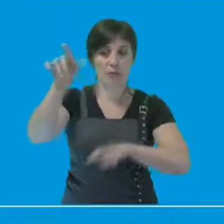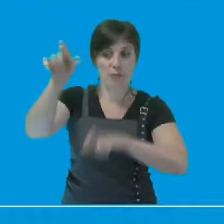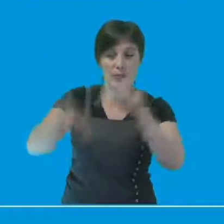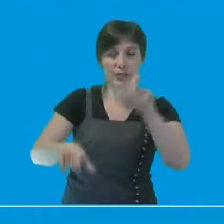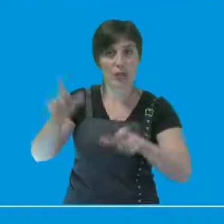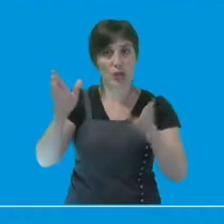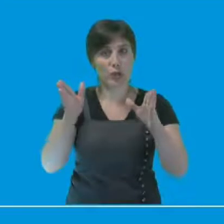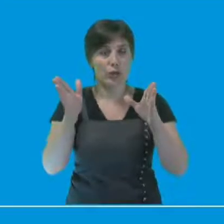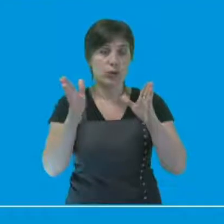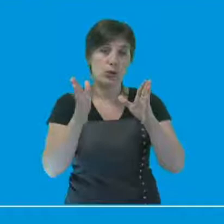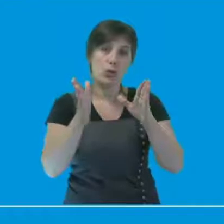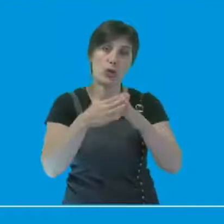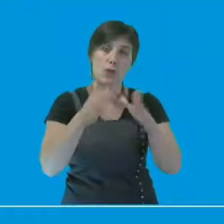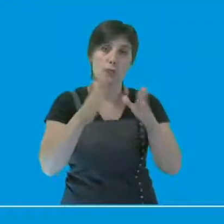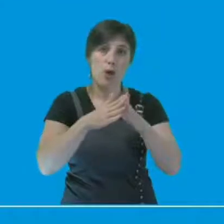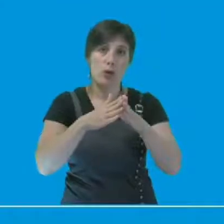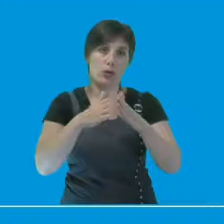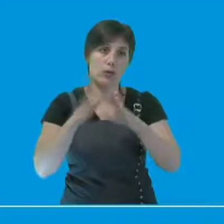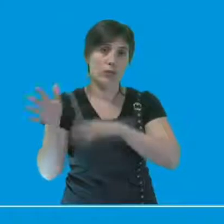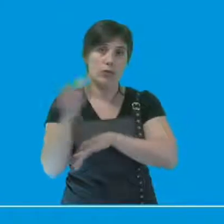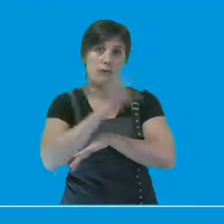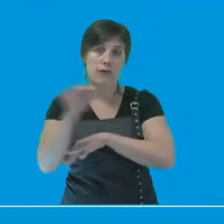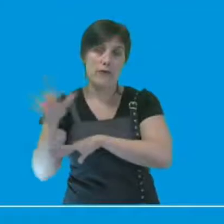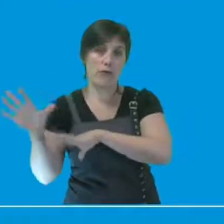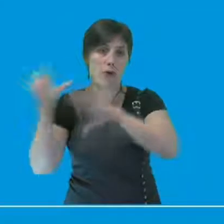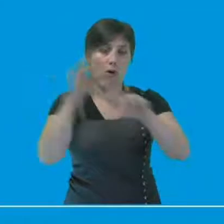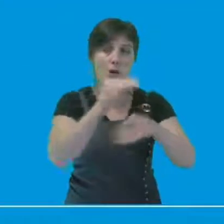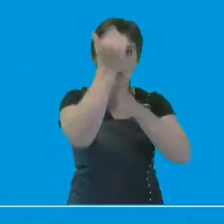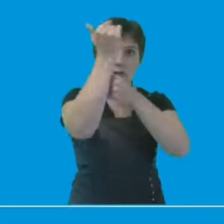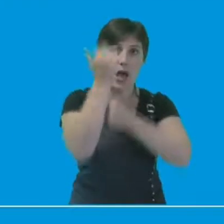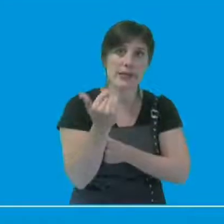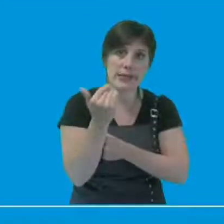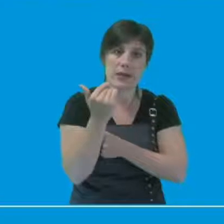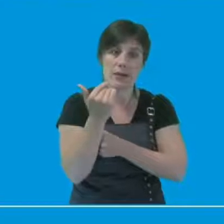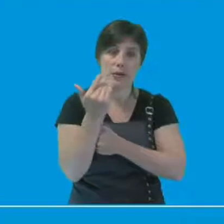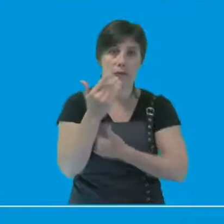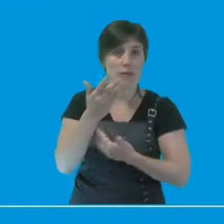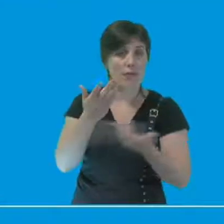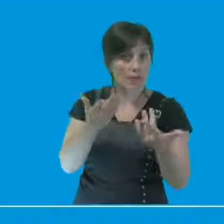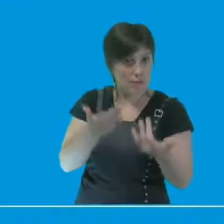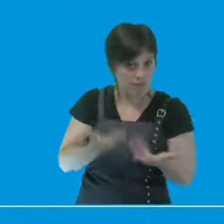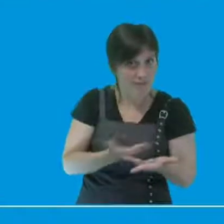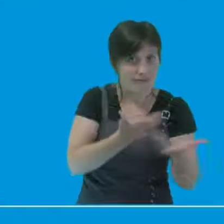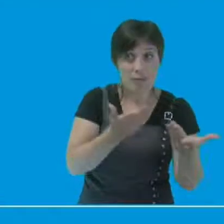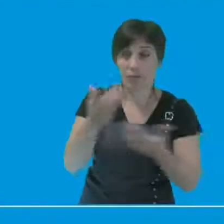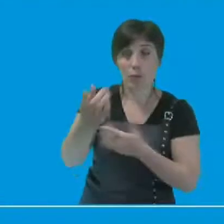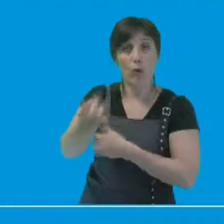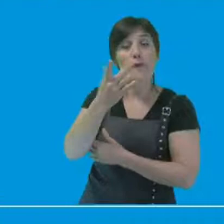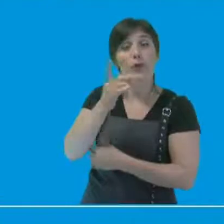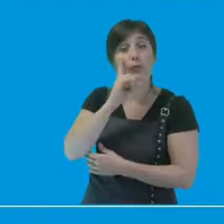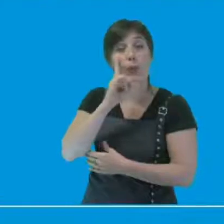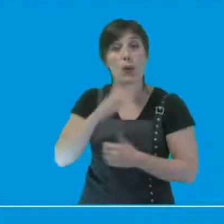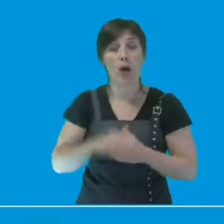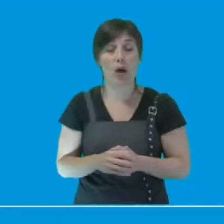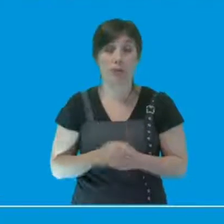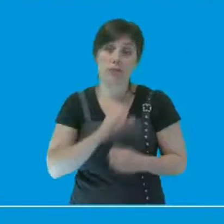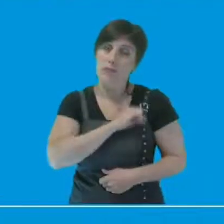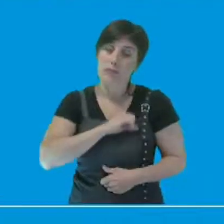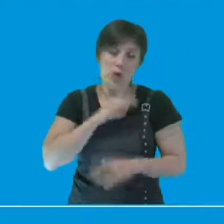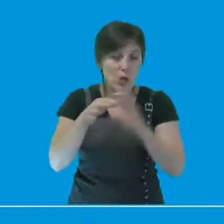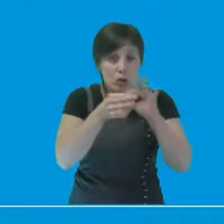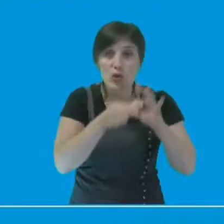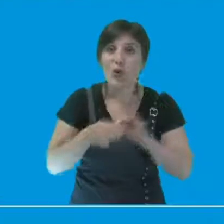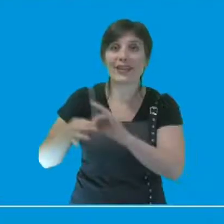d'asile. Une politique publique de solidarité doit être pour tous et non à géométrie variable. Et elle ne se réduit pas à